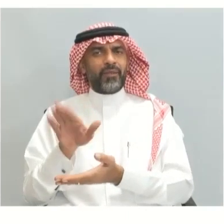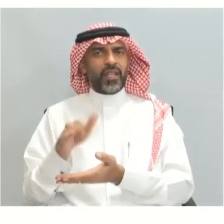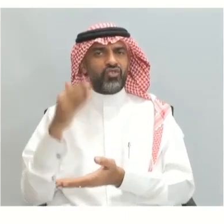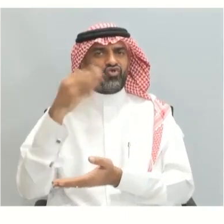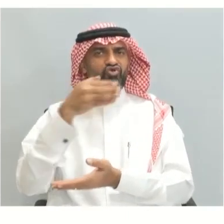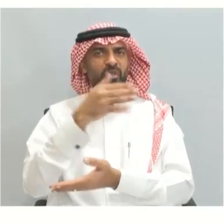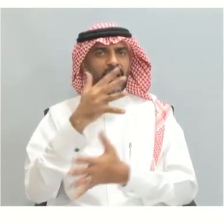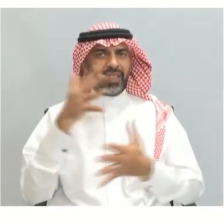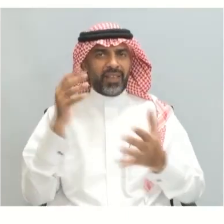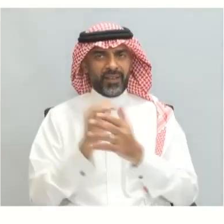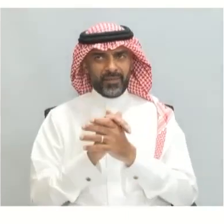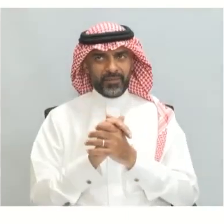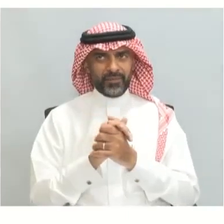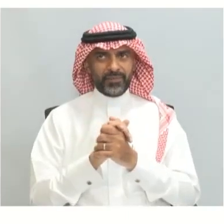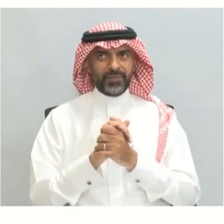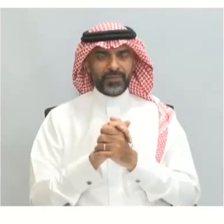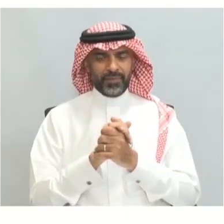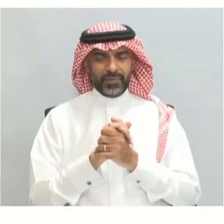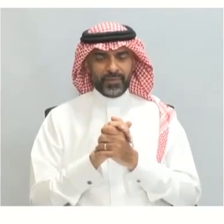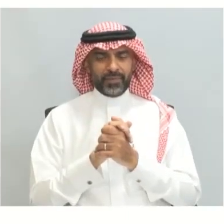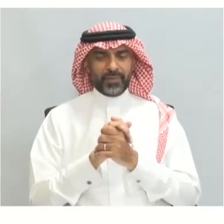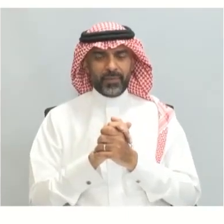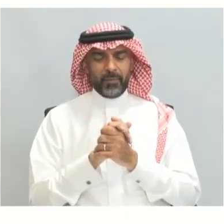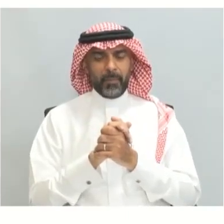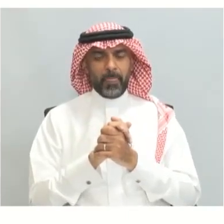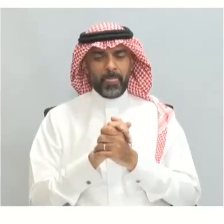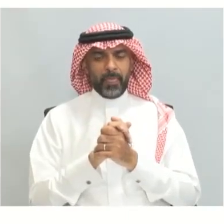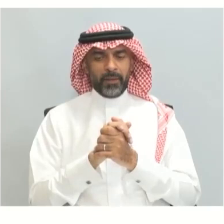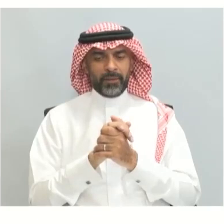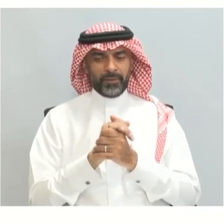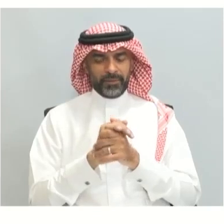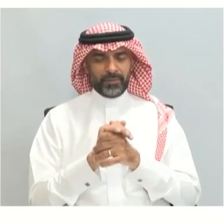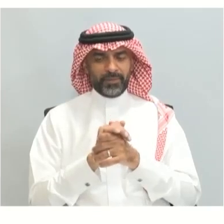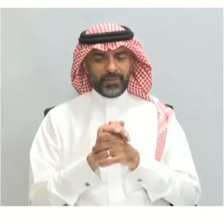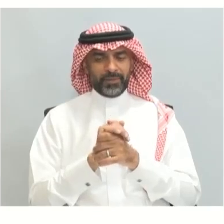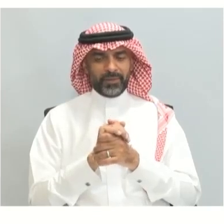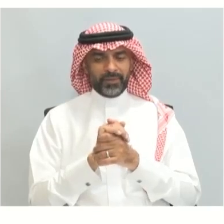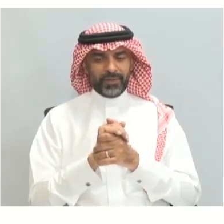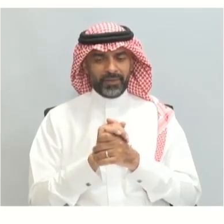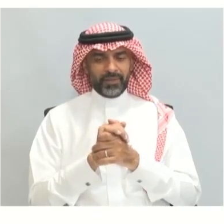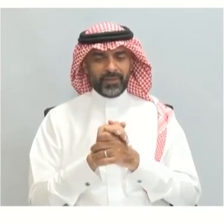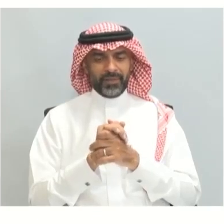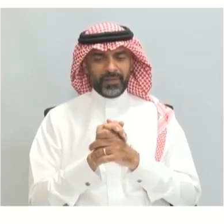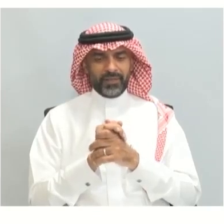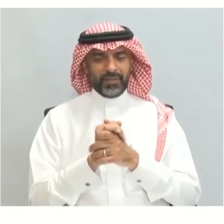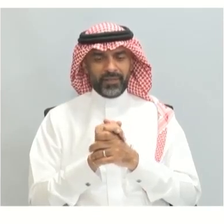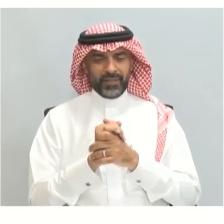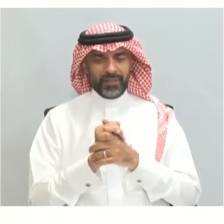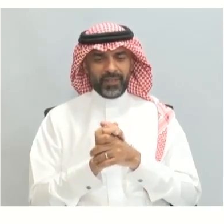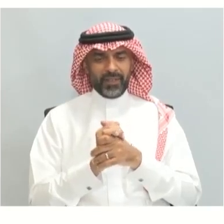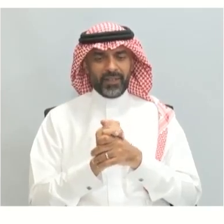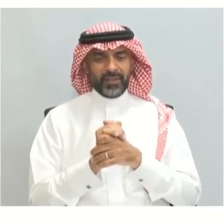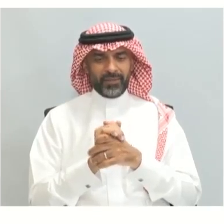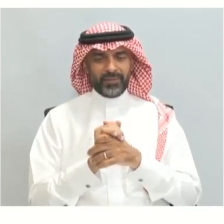صور انشطتها البشريه تربيه الجمال وغيرها والمصانع بالادخار من